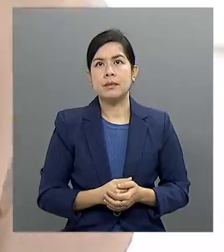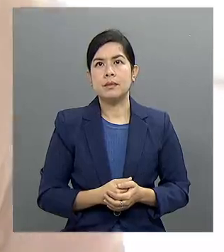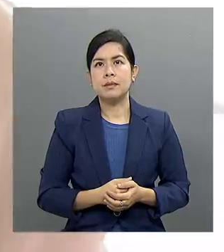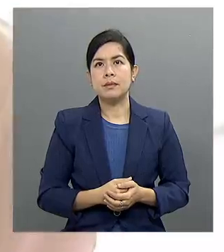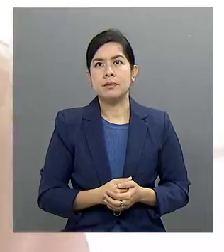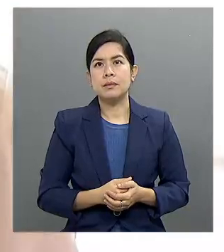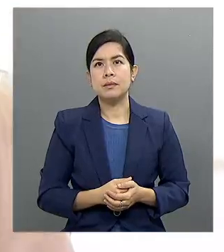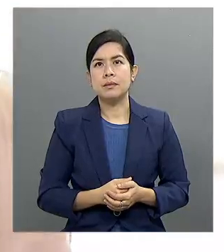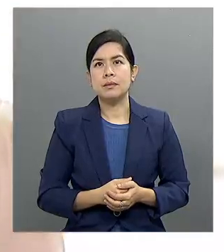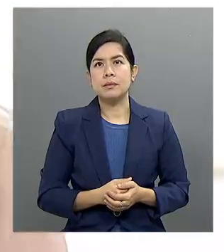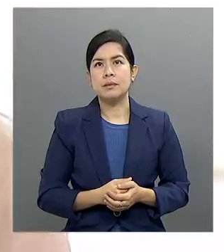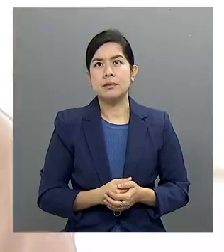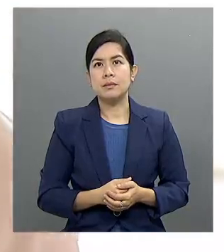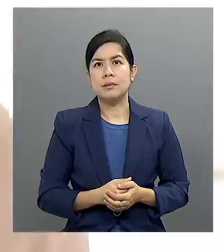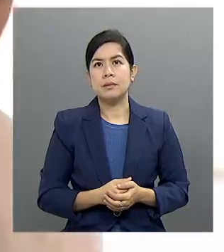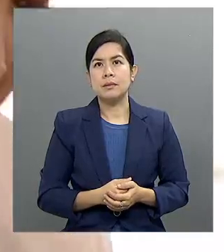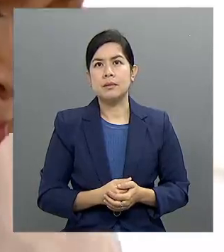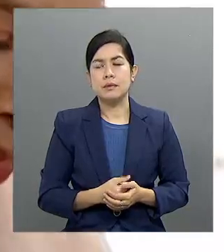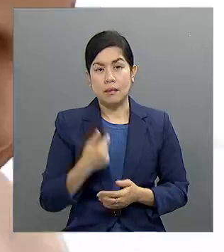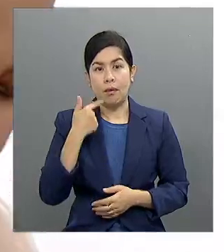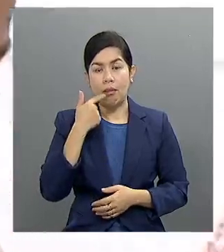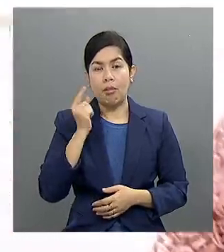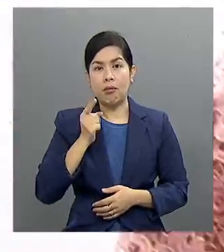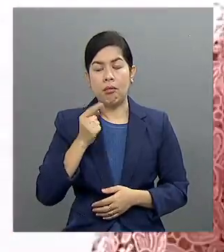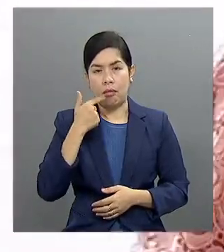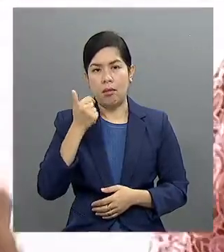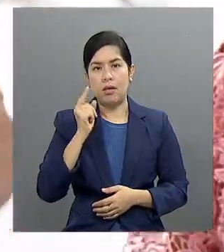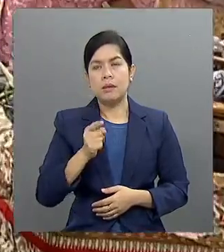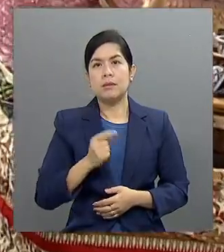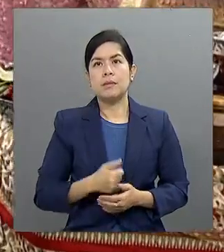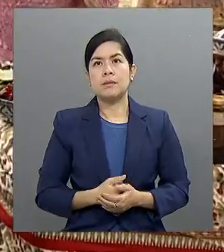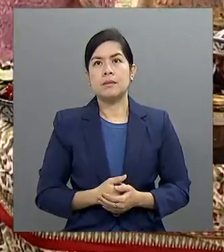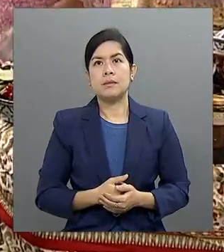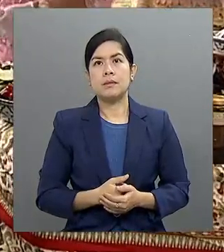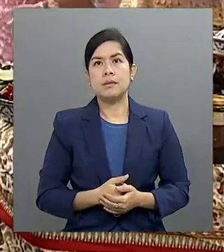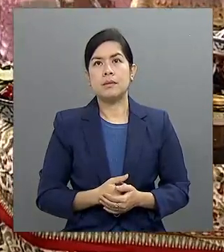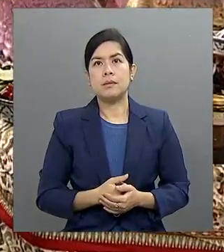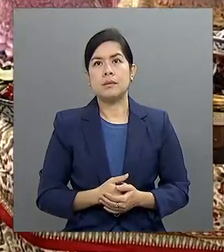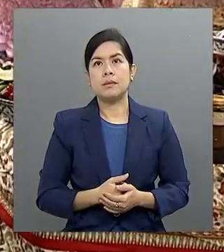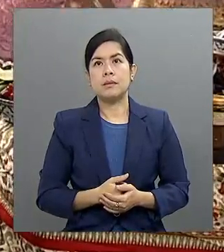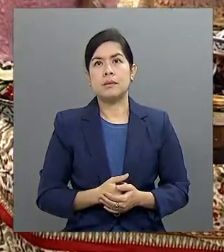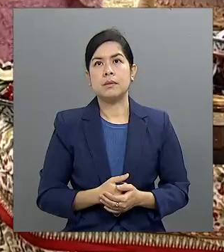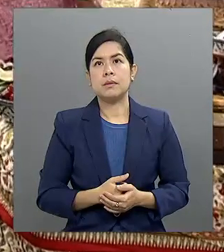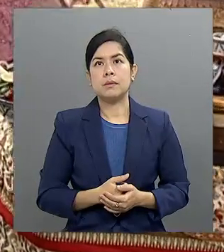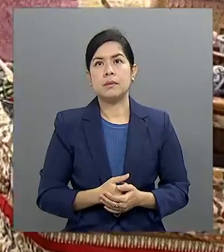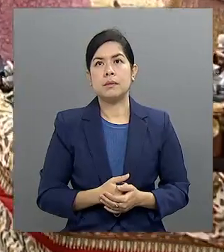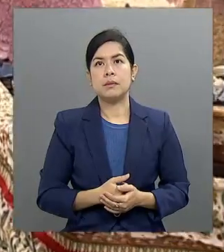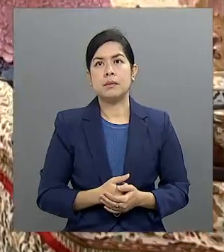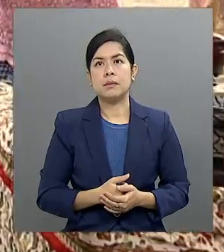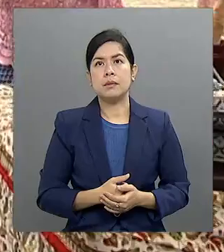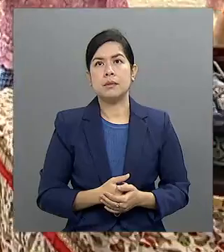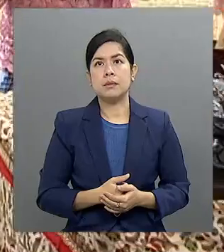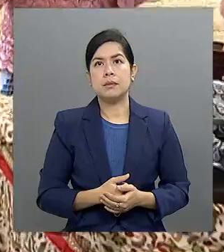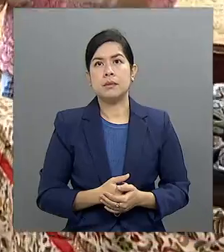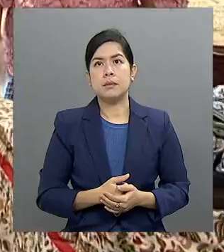วอร่อยจริง นั่นร้องไห้ใช่ไหมอร่อยใช่ไหมฮะ ค่ะโอเคค่ะ แซ่บจริ